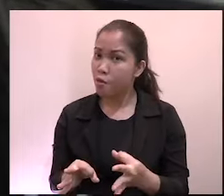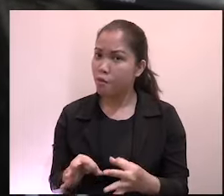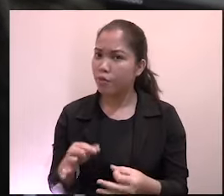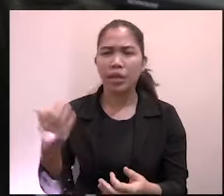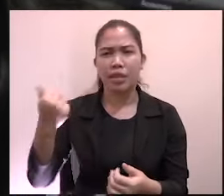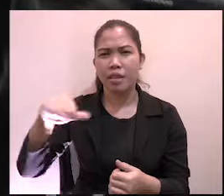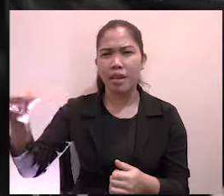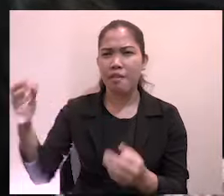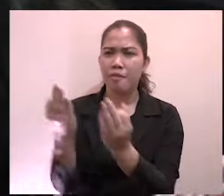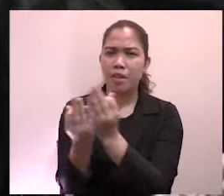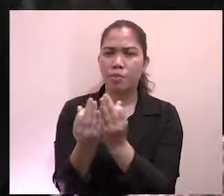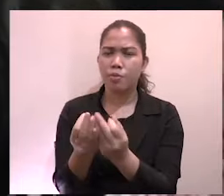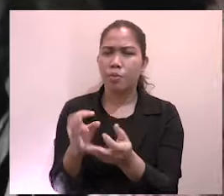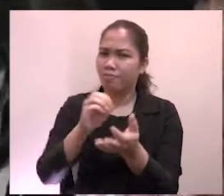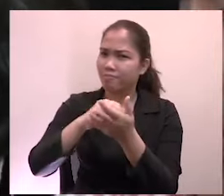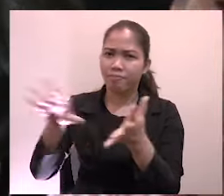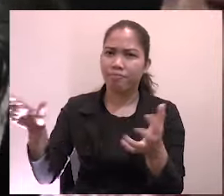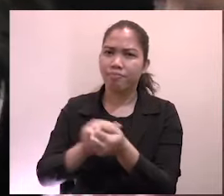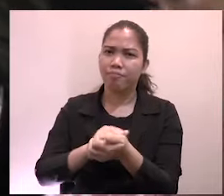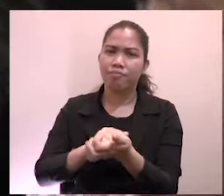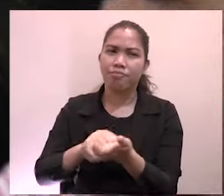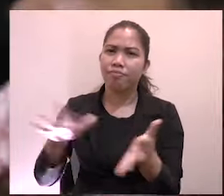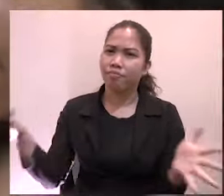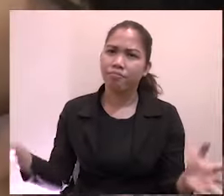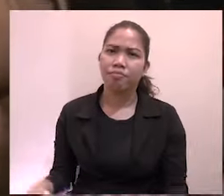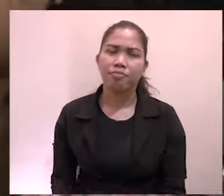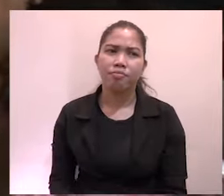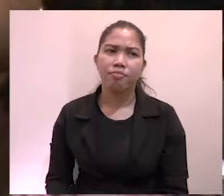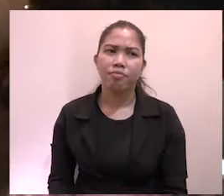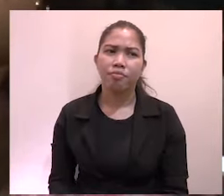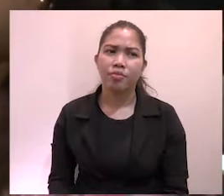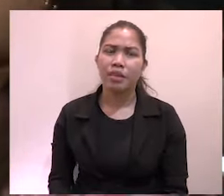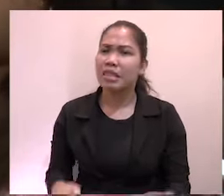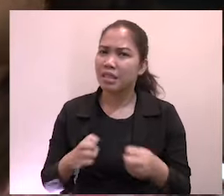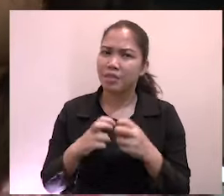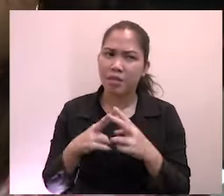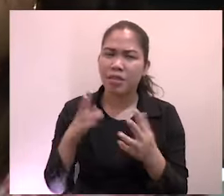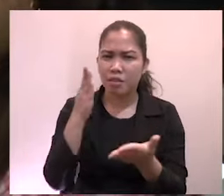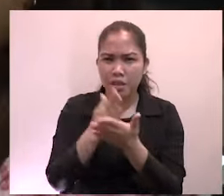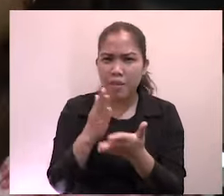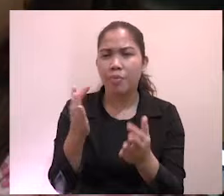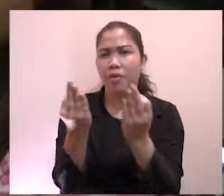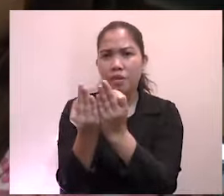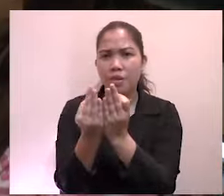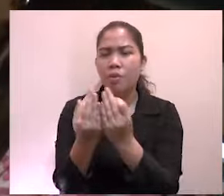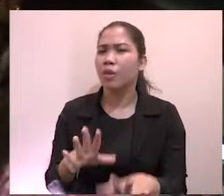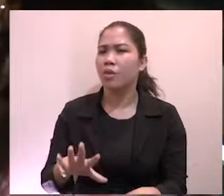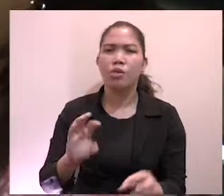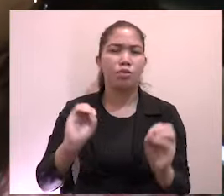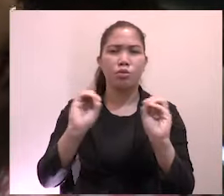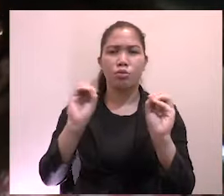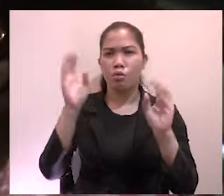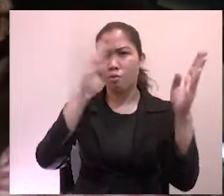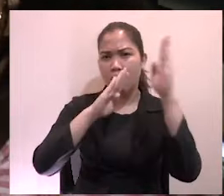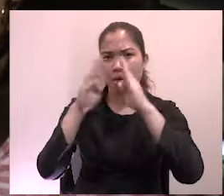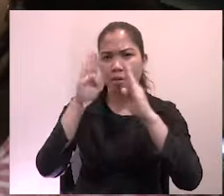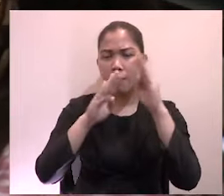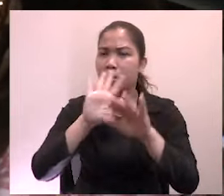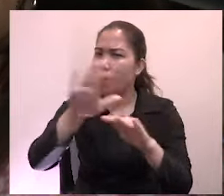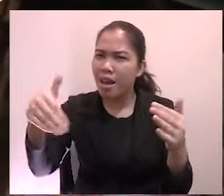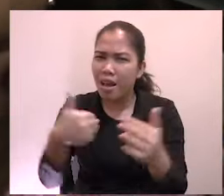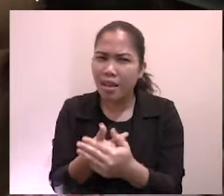Facebook daw niya, i-delete niya yun. Burado lahat. Kahit burahin kong i-deactivate ko ng account ko, wala ang problema sa akin. Basta lahat din